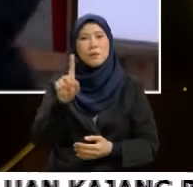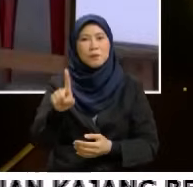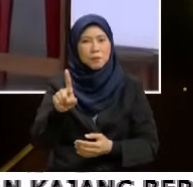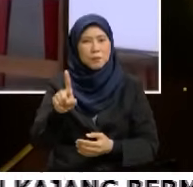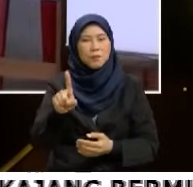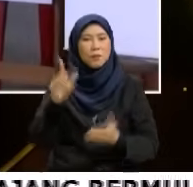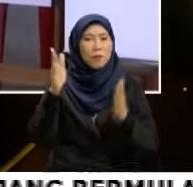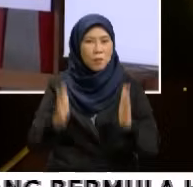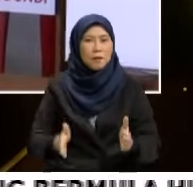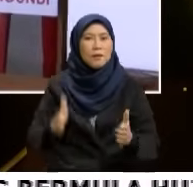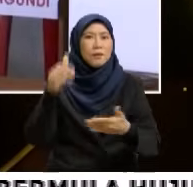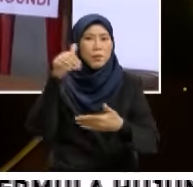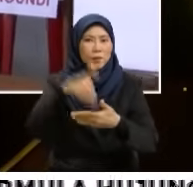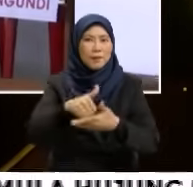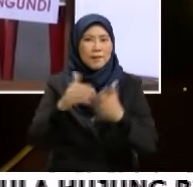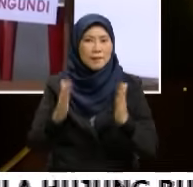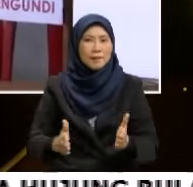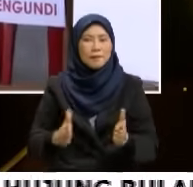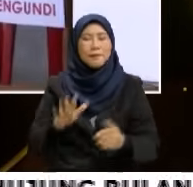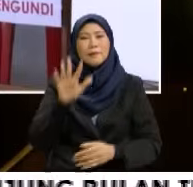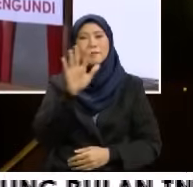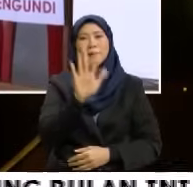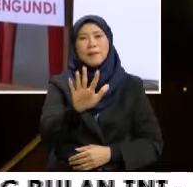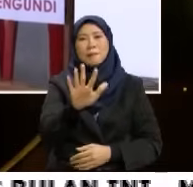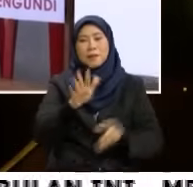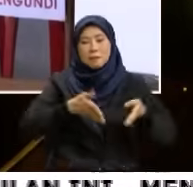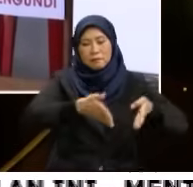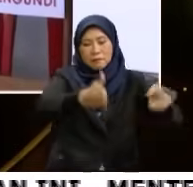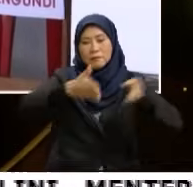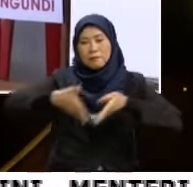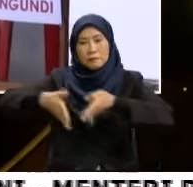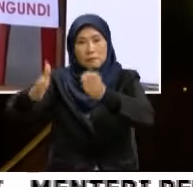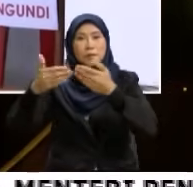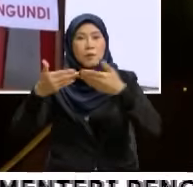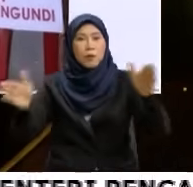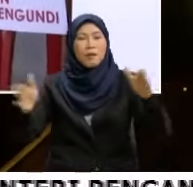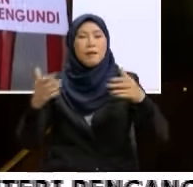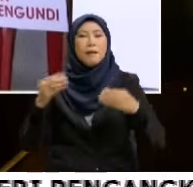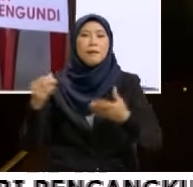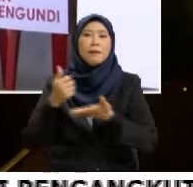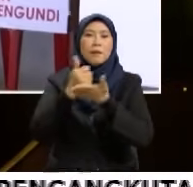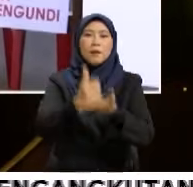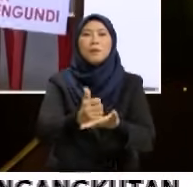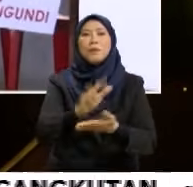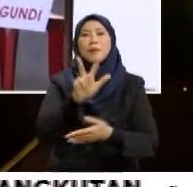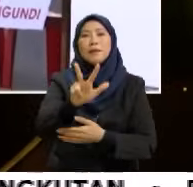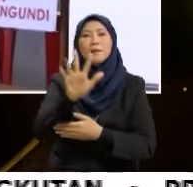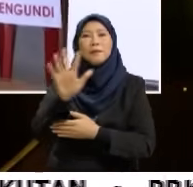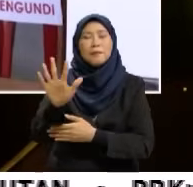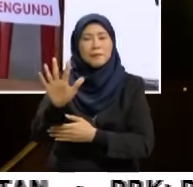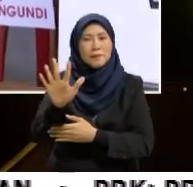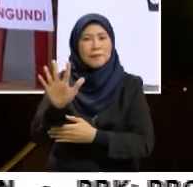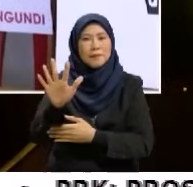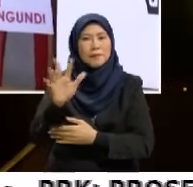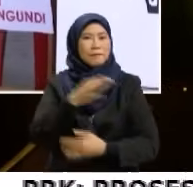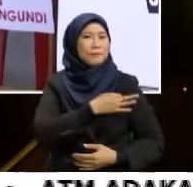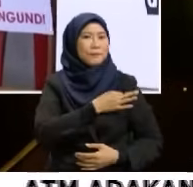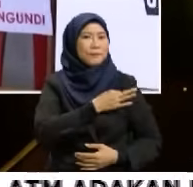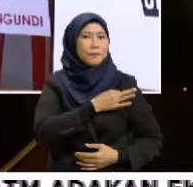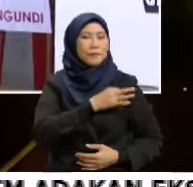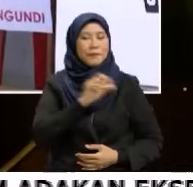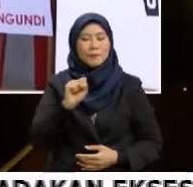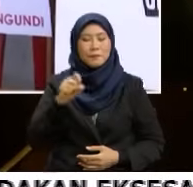2,821 pengundi dan sebanyak 5 saluran dibuka dan dibantu seramai 35